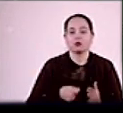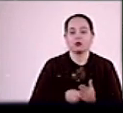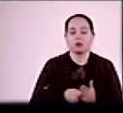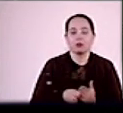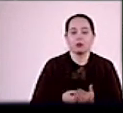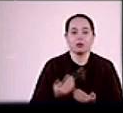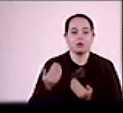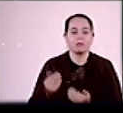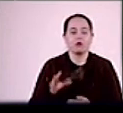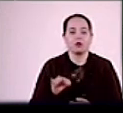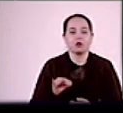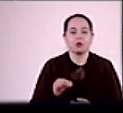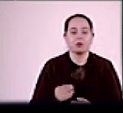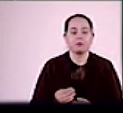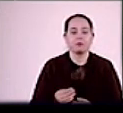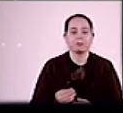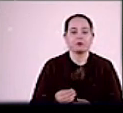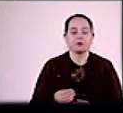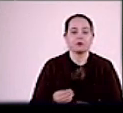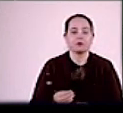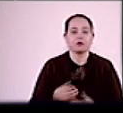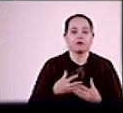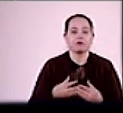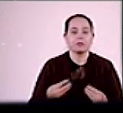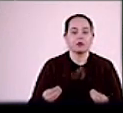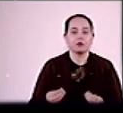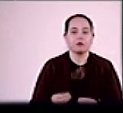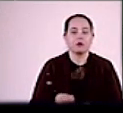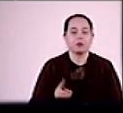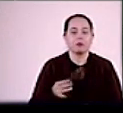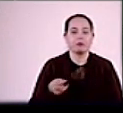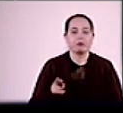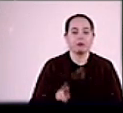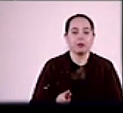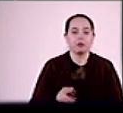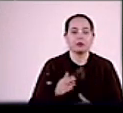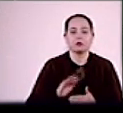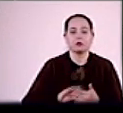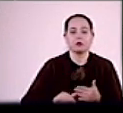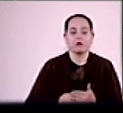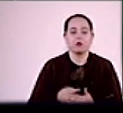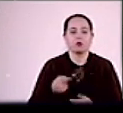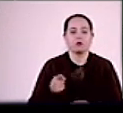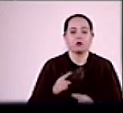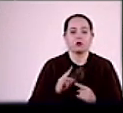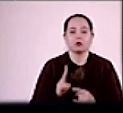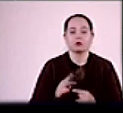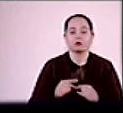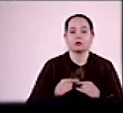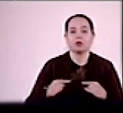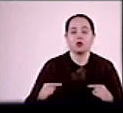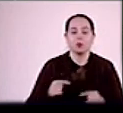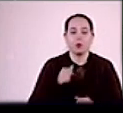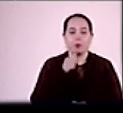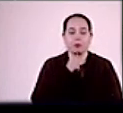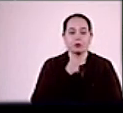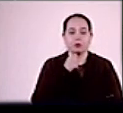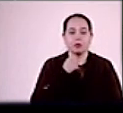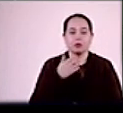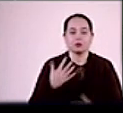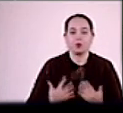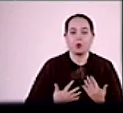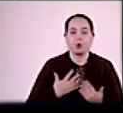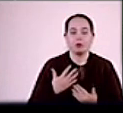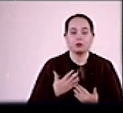его и переименовали Весеннего. Петя зовет его к столу, пытаясь